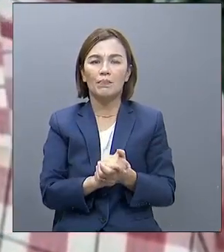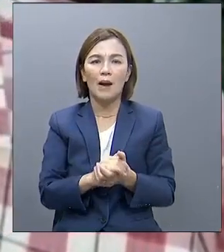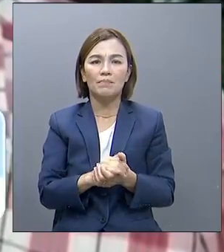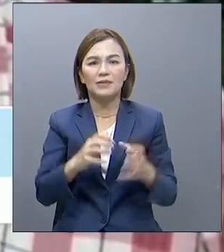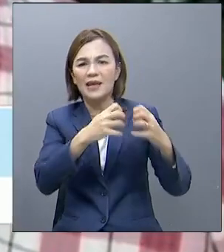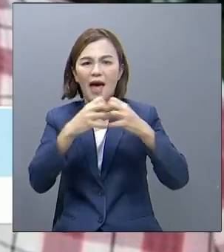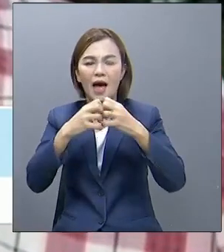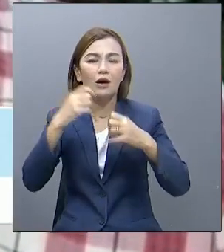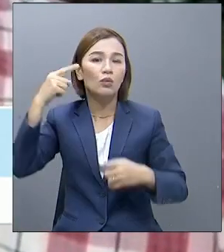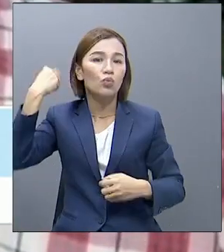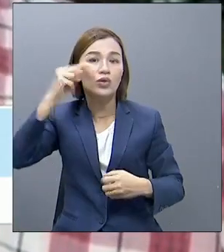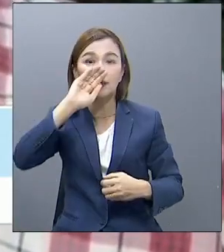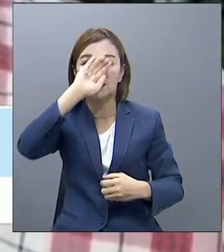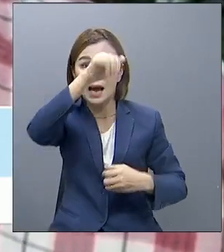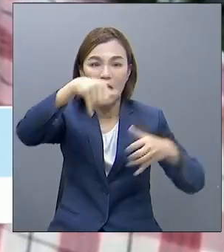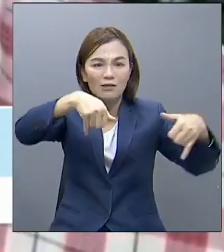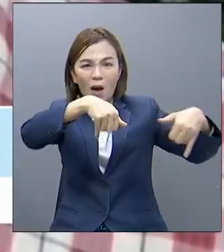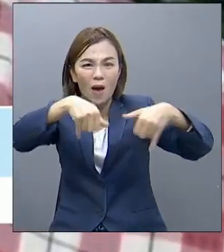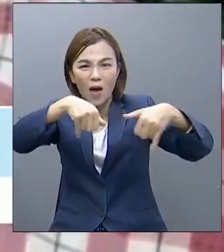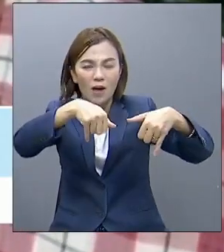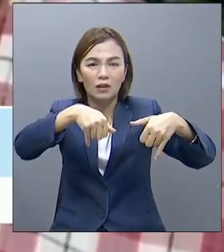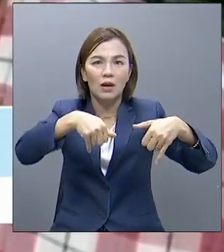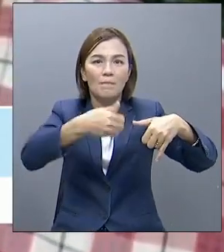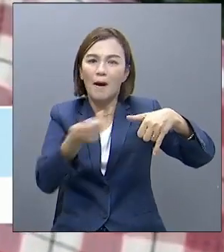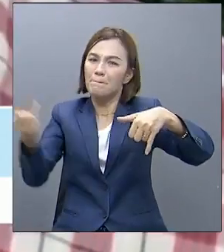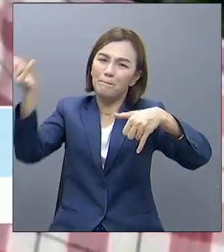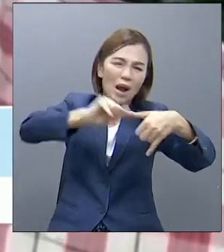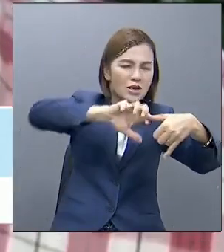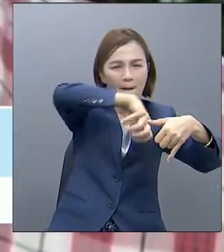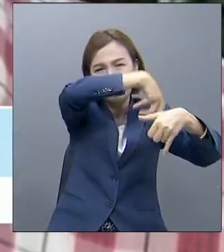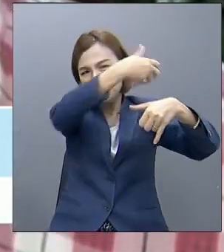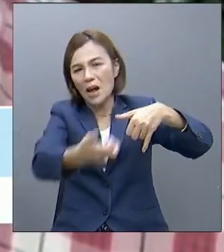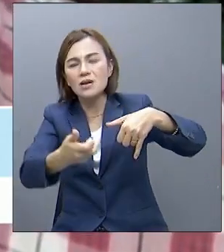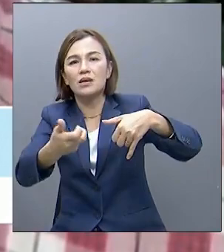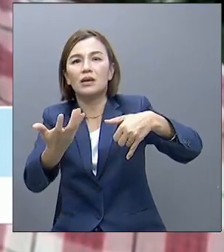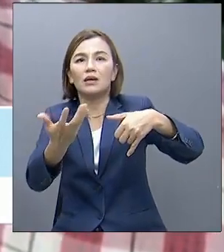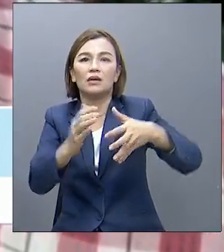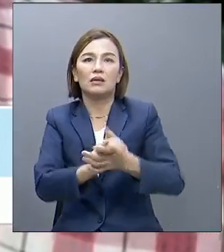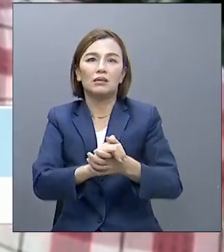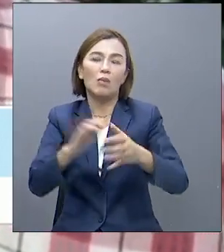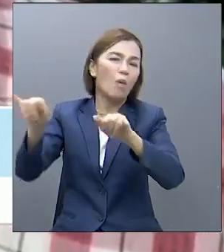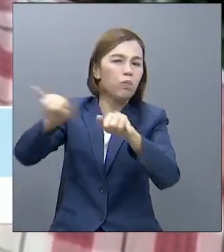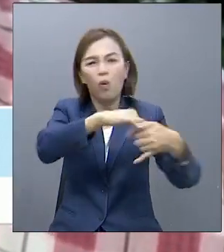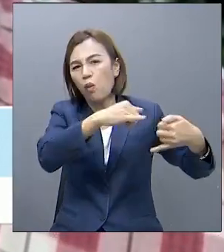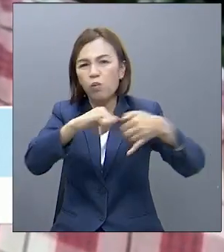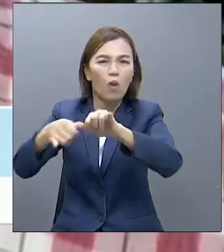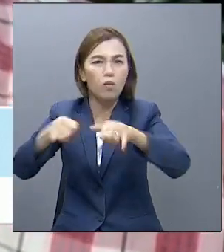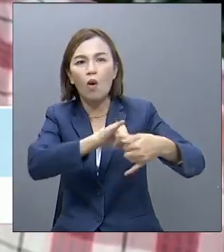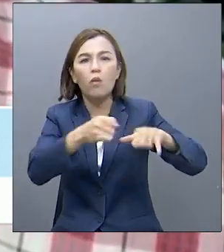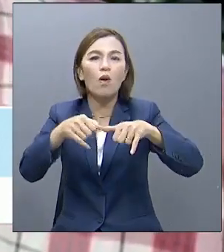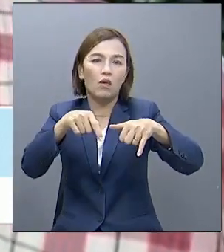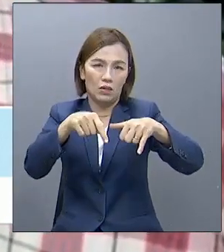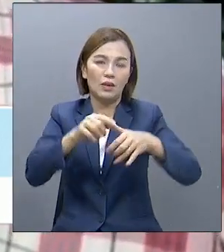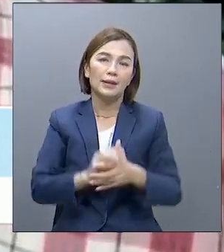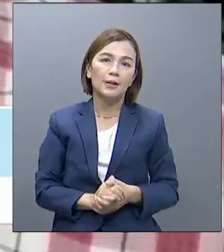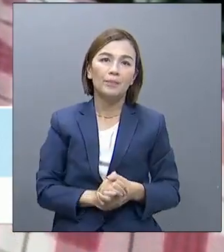วก็ตีกันทำลายข้าวของล้มใส่สู้กันน่ะว่างั้นน่ะเขาสู้กัน